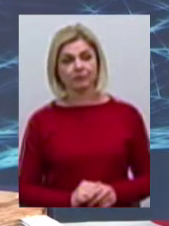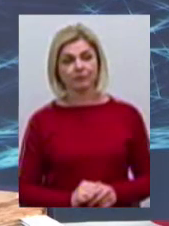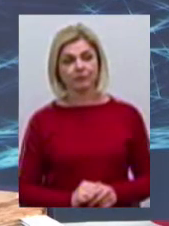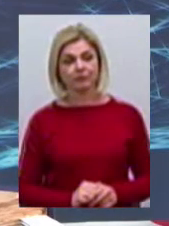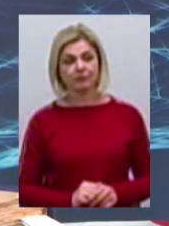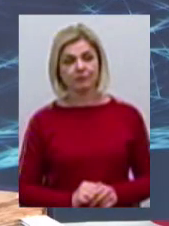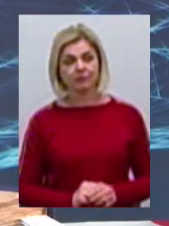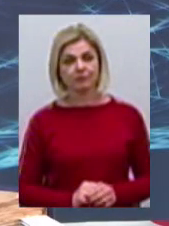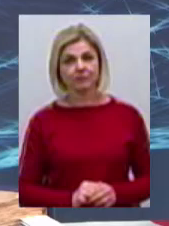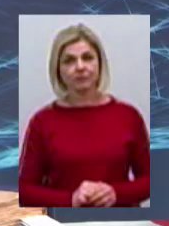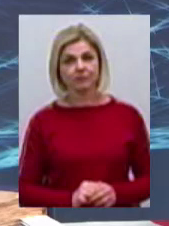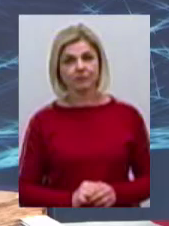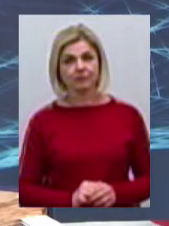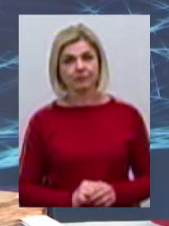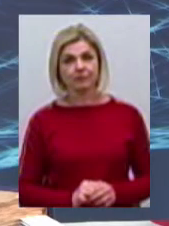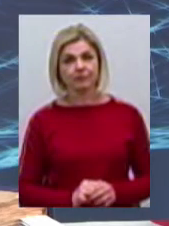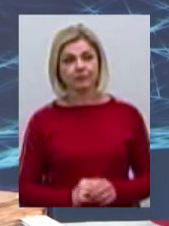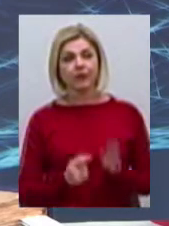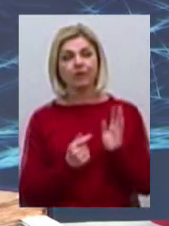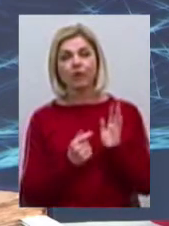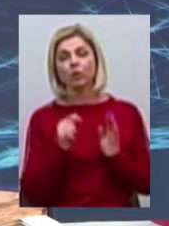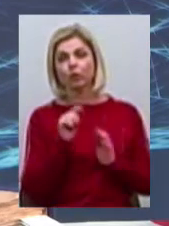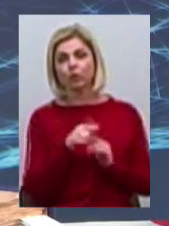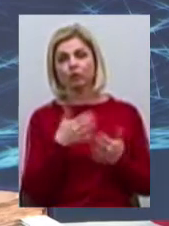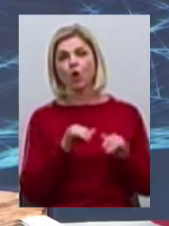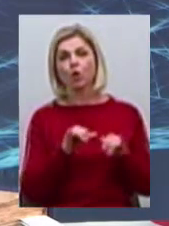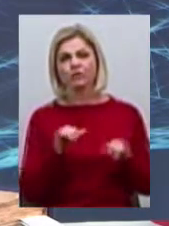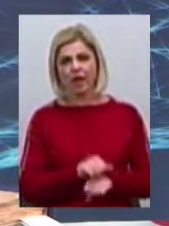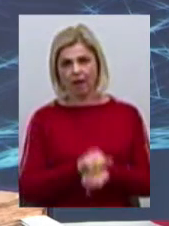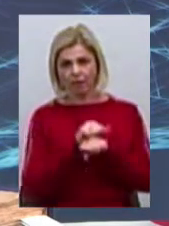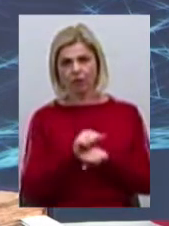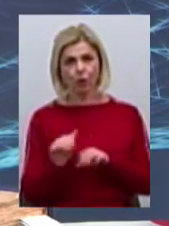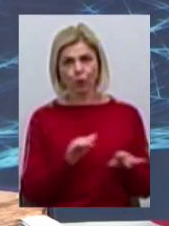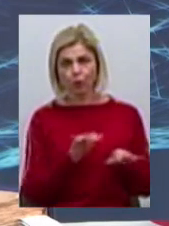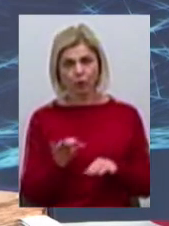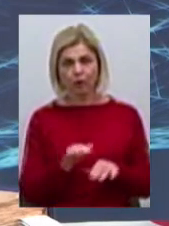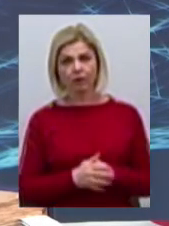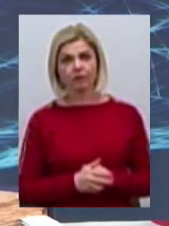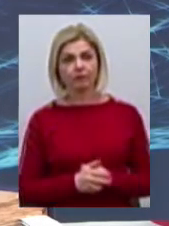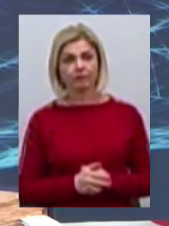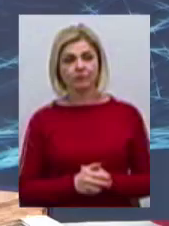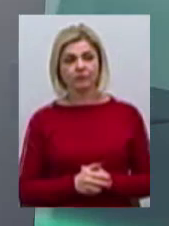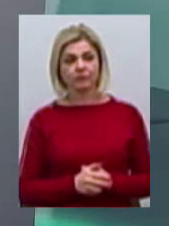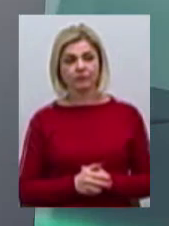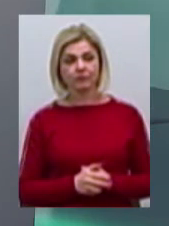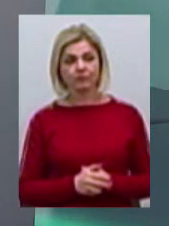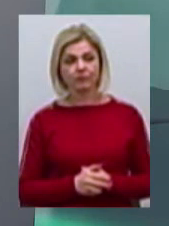воно мало, вже розвивався революційний рух, так? І було